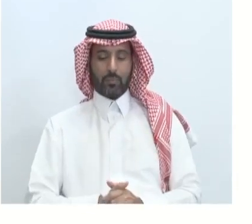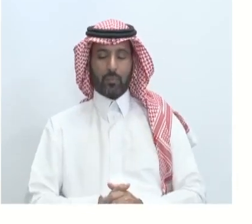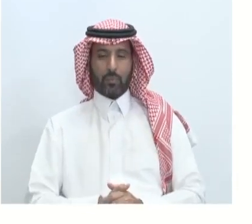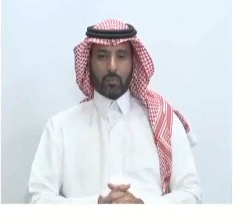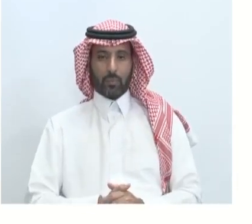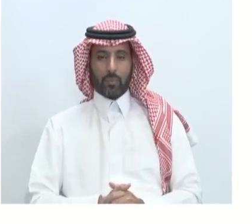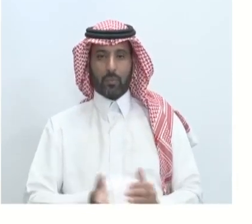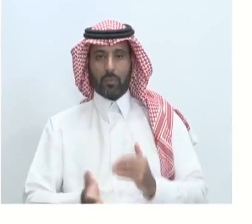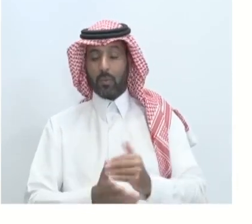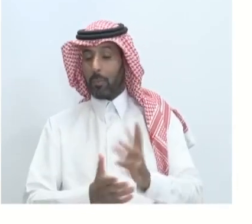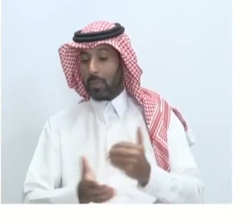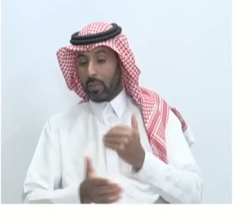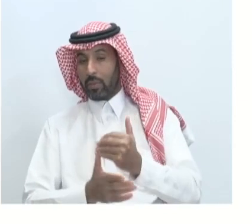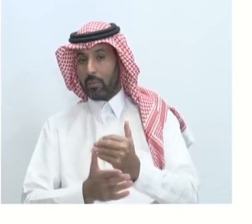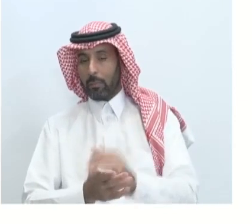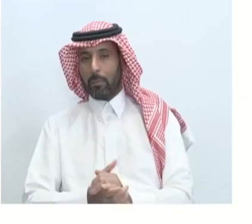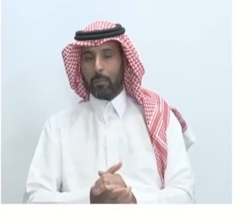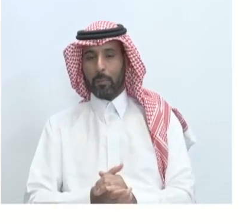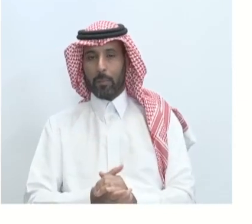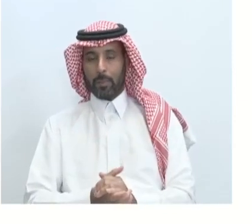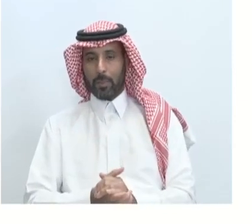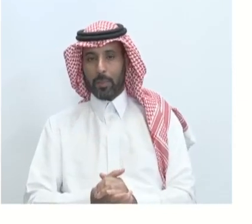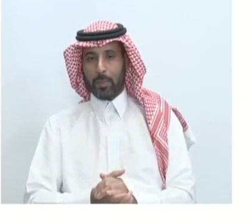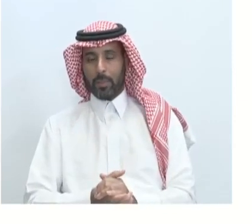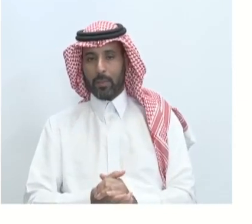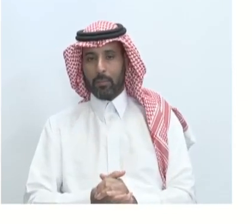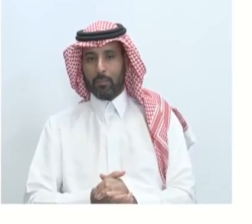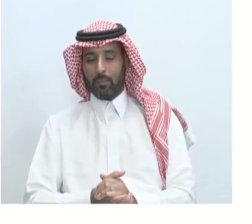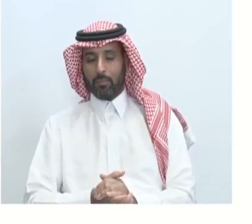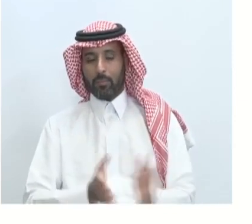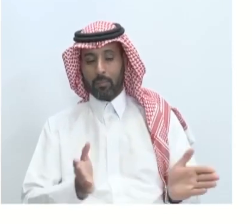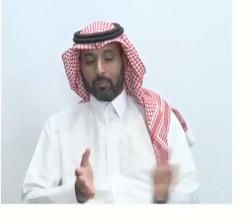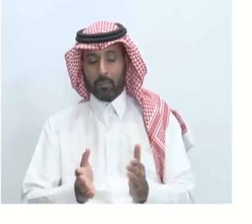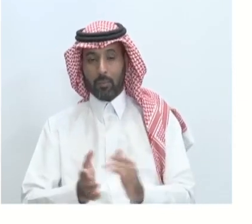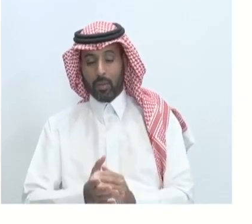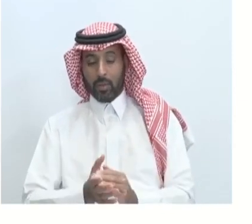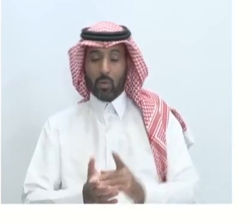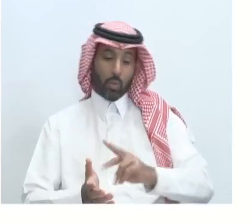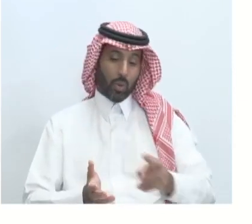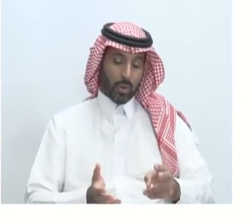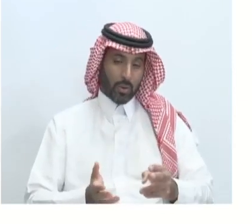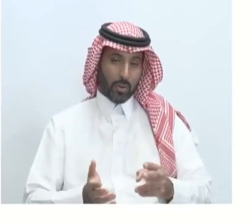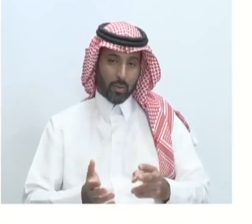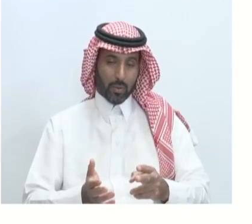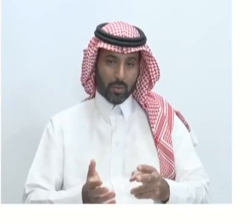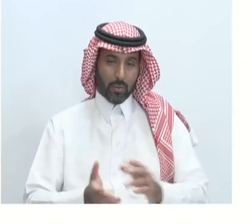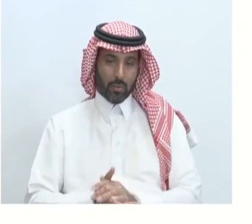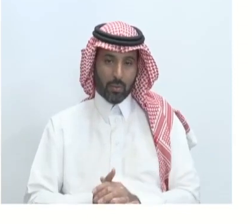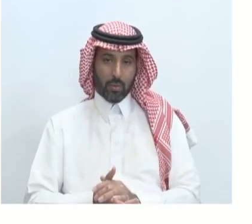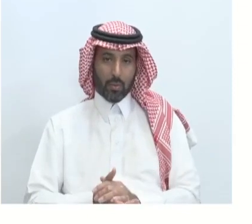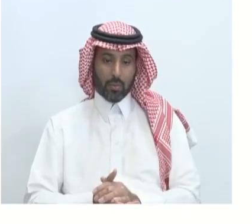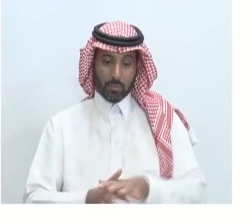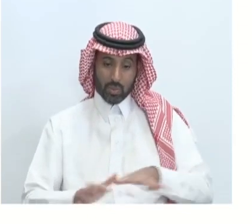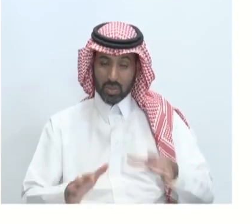فيها ومع ذلك عزيزي الطالب عزيزتي الطالبه فانه غير شائع الاستعمال